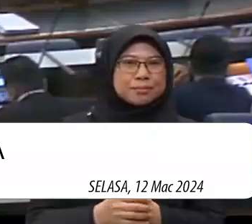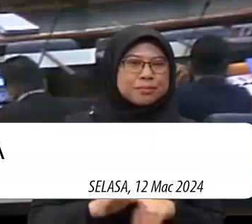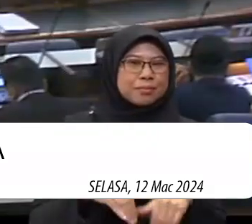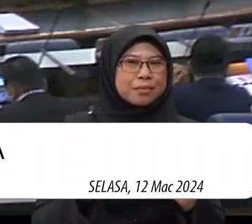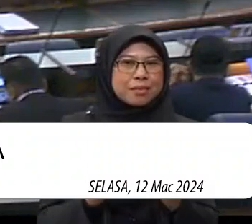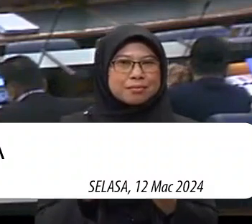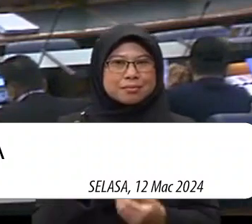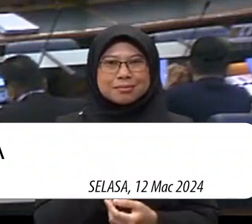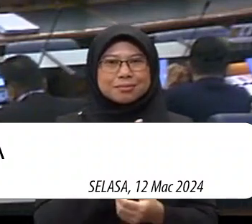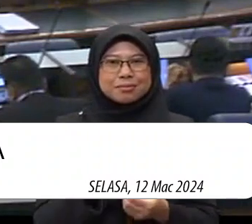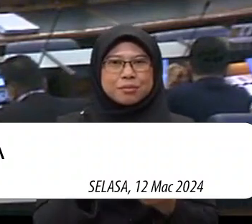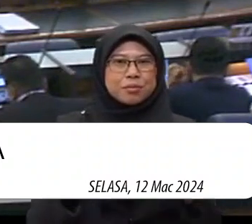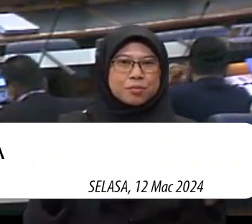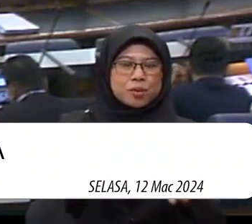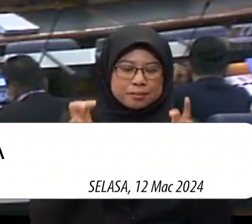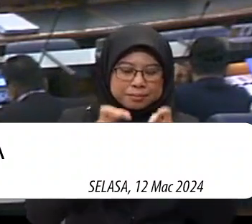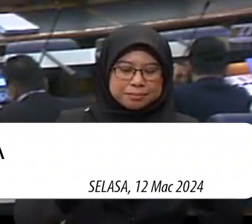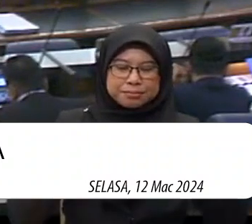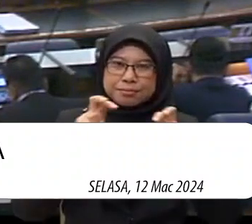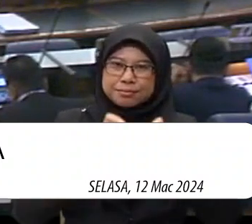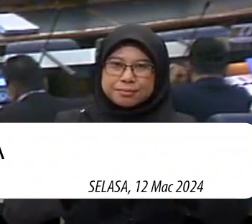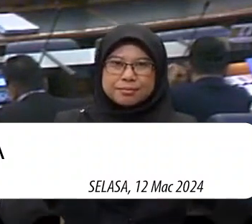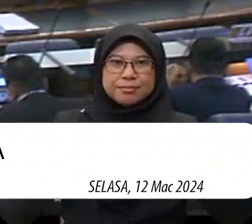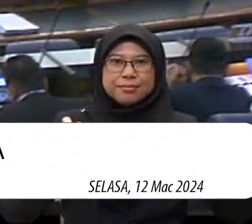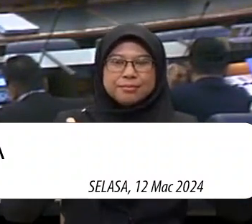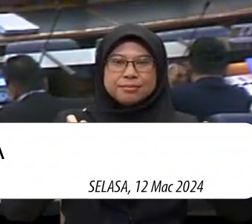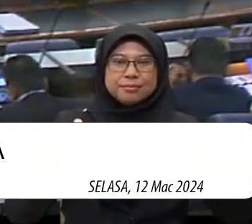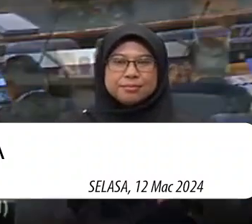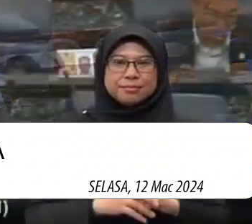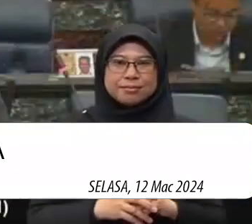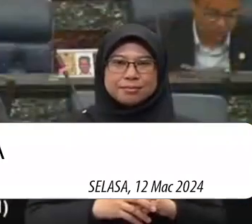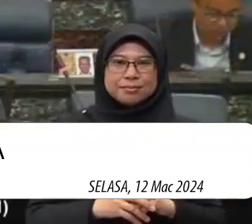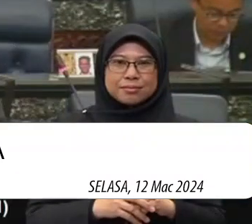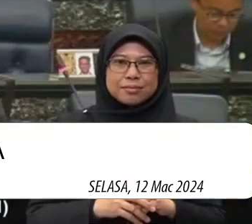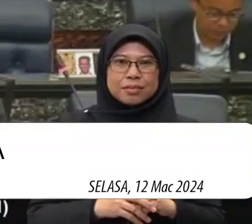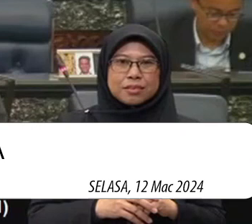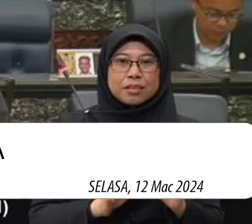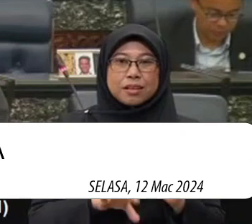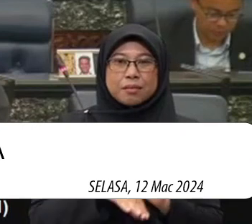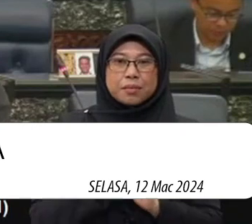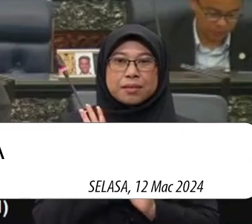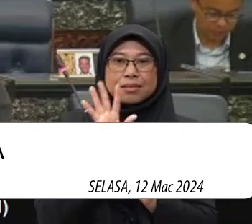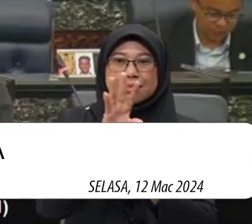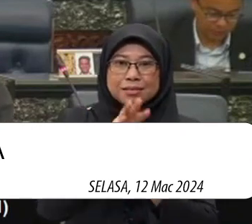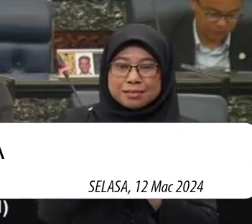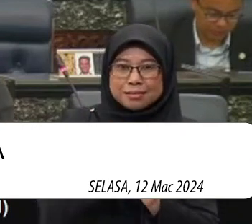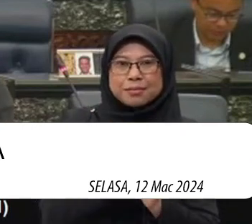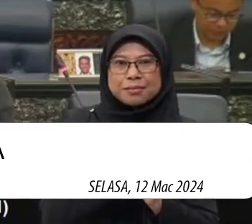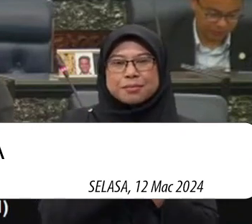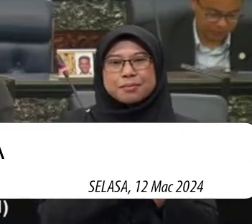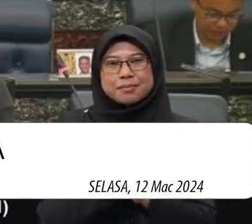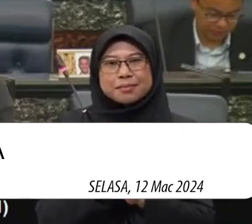bagaimana kita nak melakukan penyelidikan-penyelidikan yang lebih terangkum sifatnya dalam